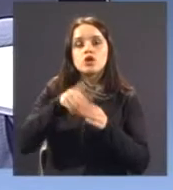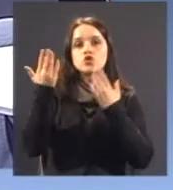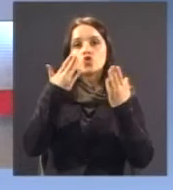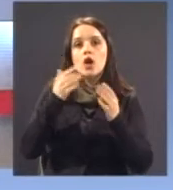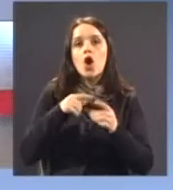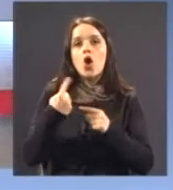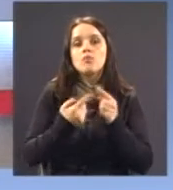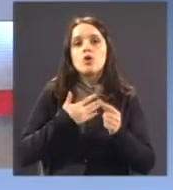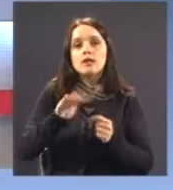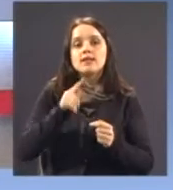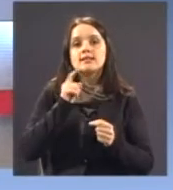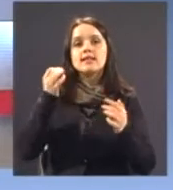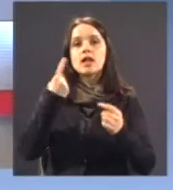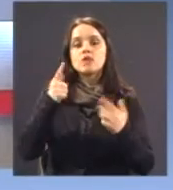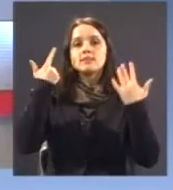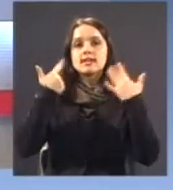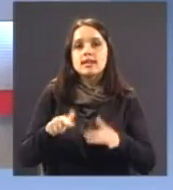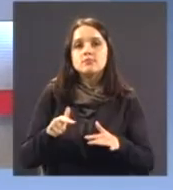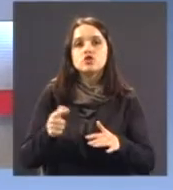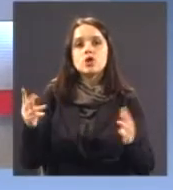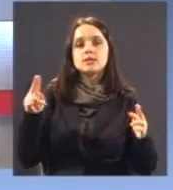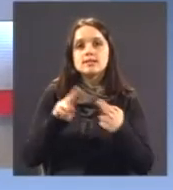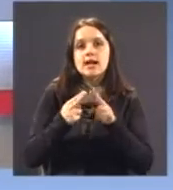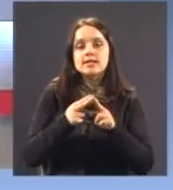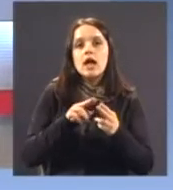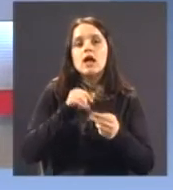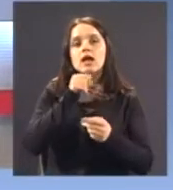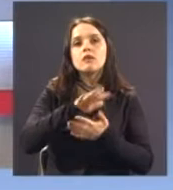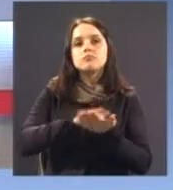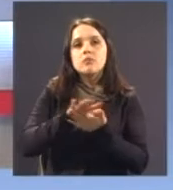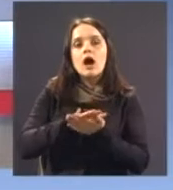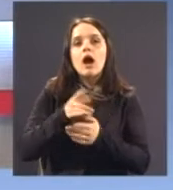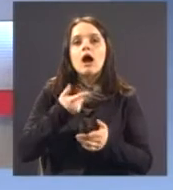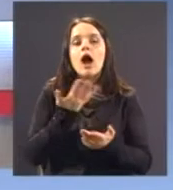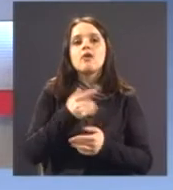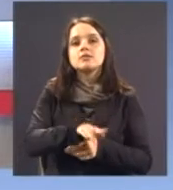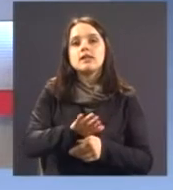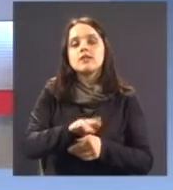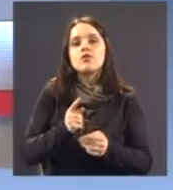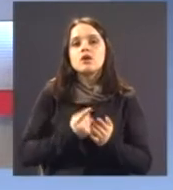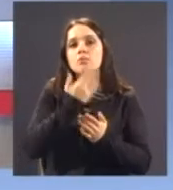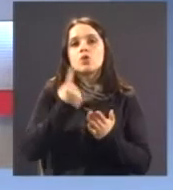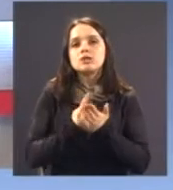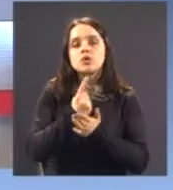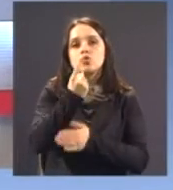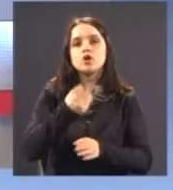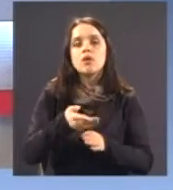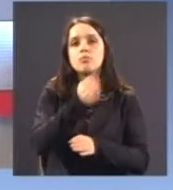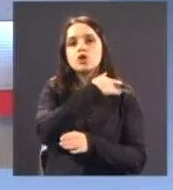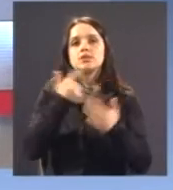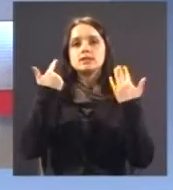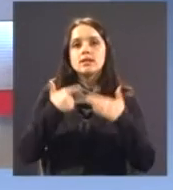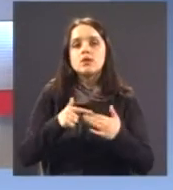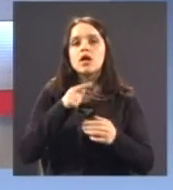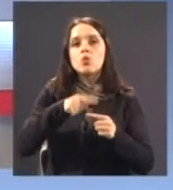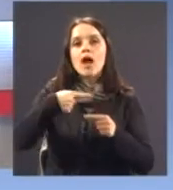jednom sedmično, gdje se govori o djetetovim postignućima tokom prošle sedmice i o narednim ciljevima, kratkoročnim